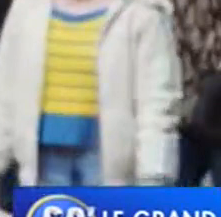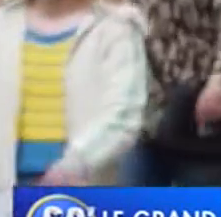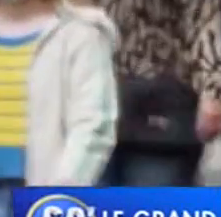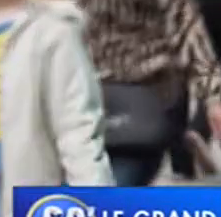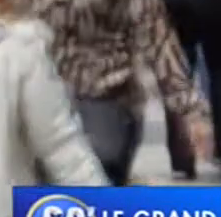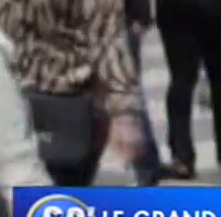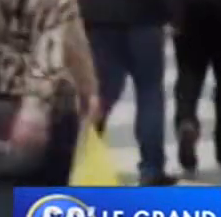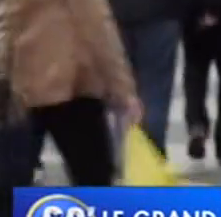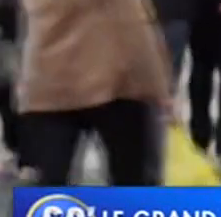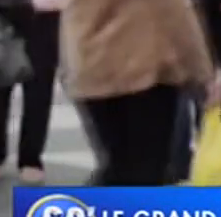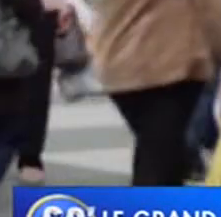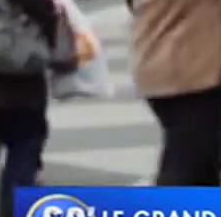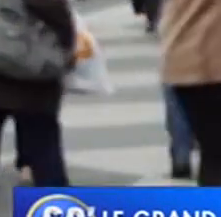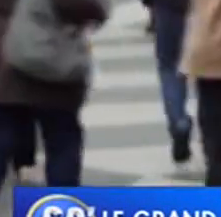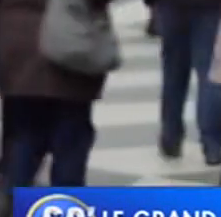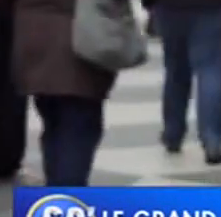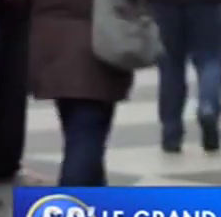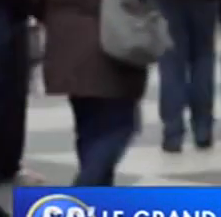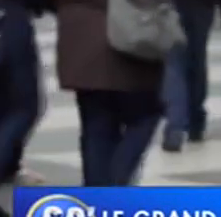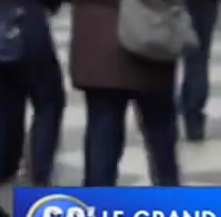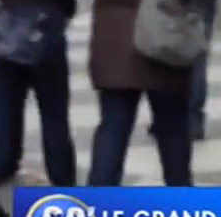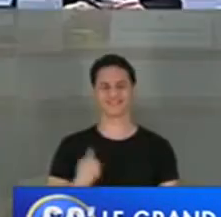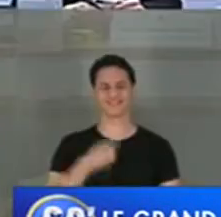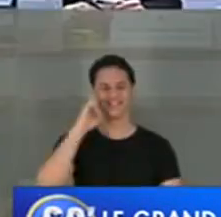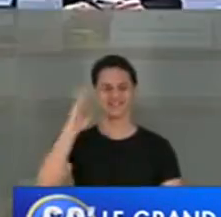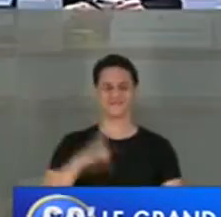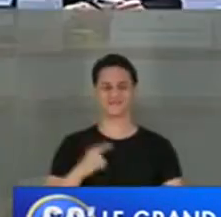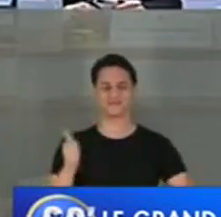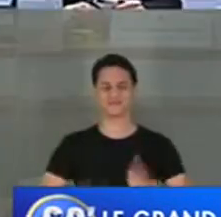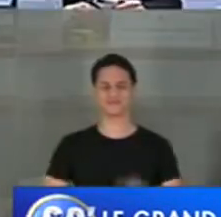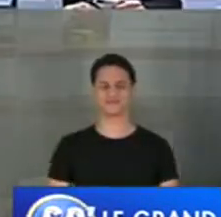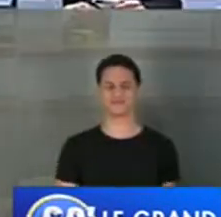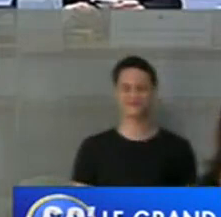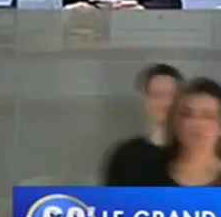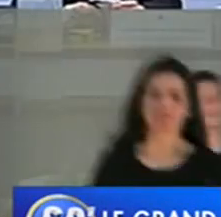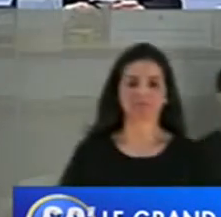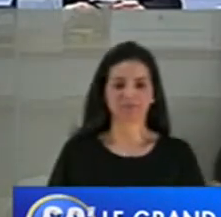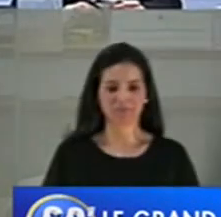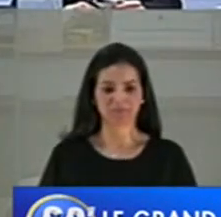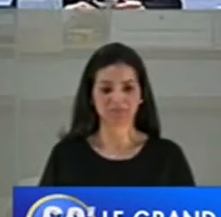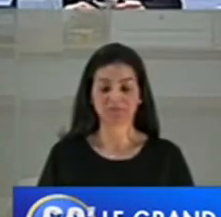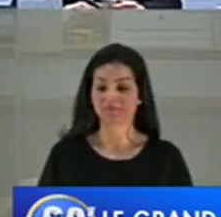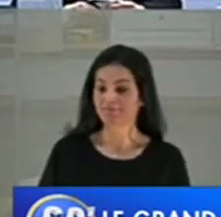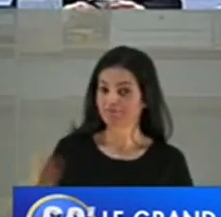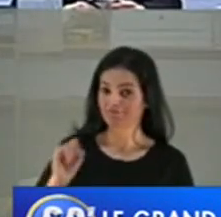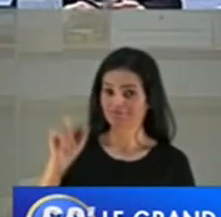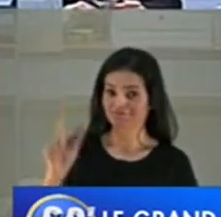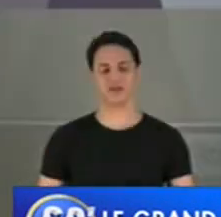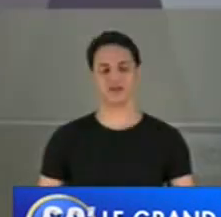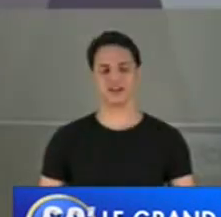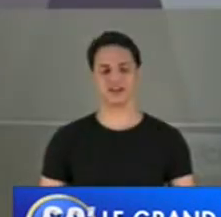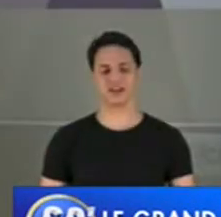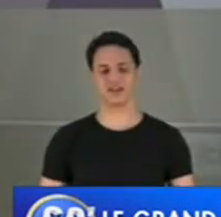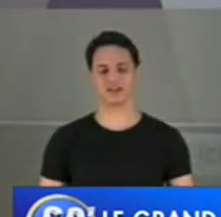allant à l'encontre des preuves scientifiques et des recommandations des experts le comité du sénat dans son entièreté doit voter la semaine prochaine sur le rapport